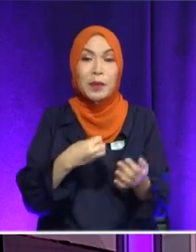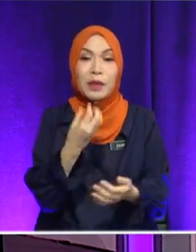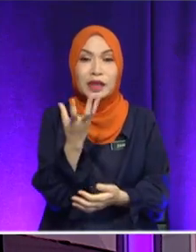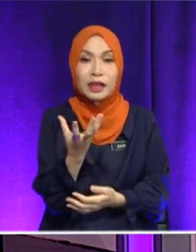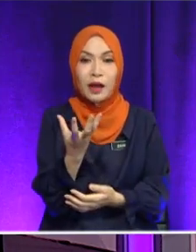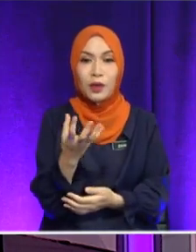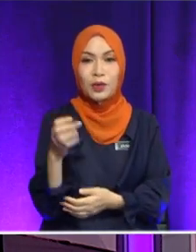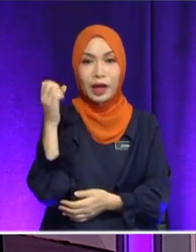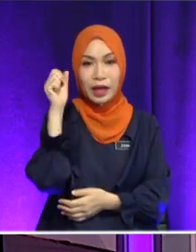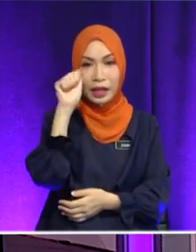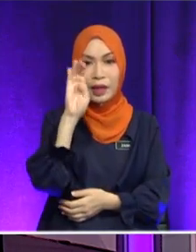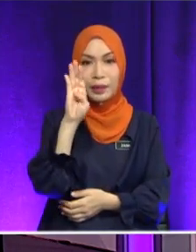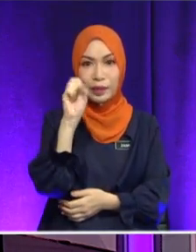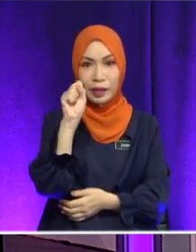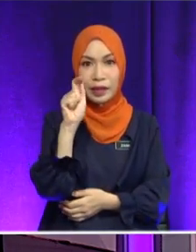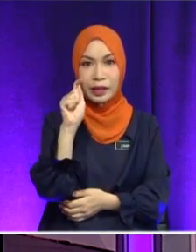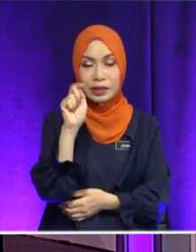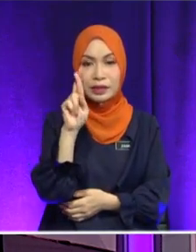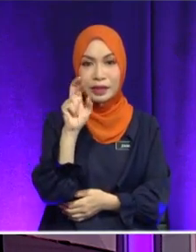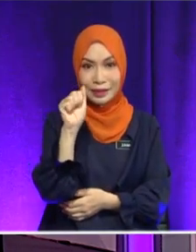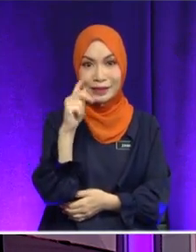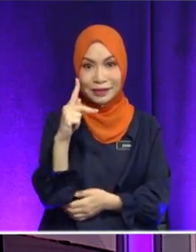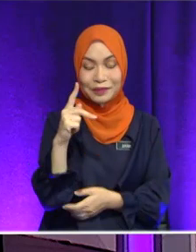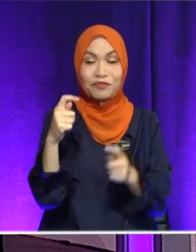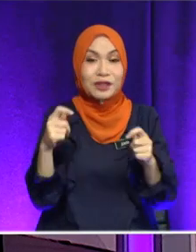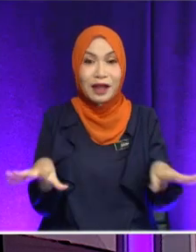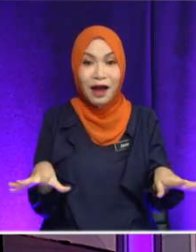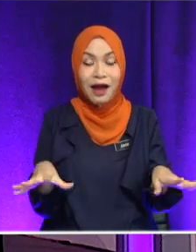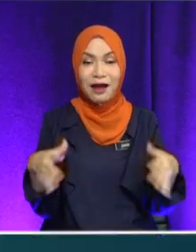telah wujud selepas perang dunia kedua